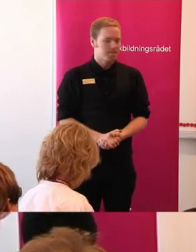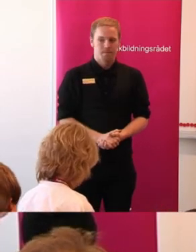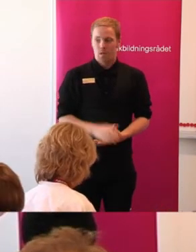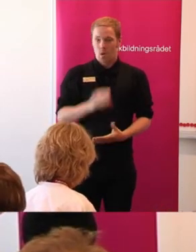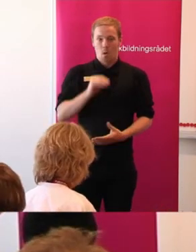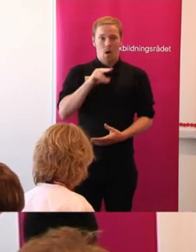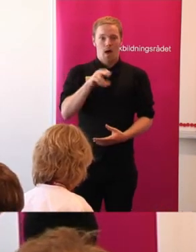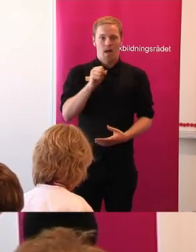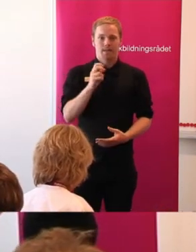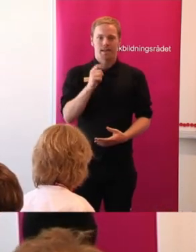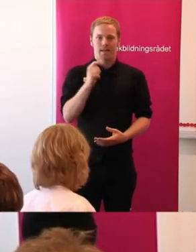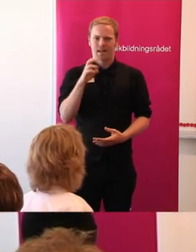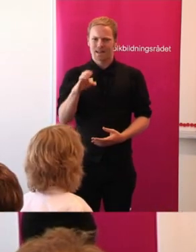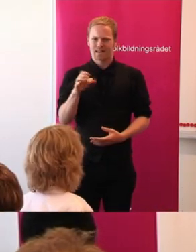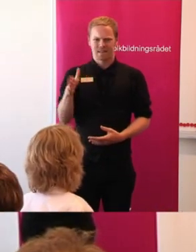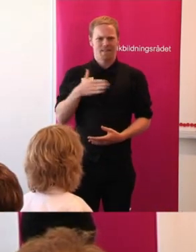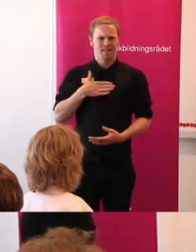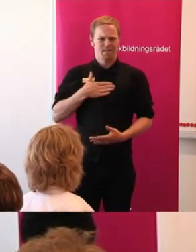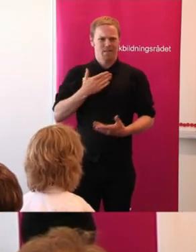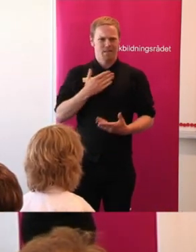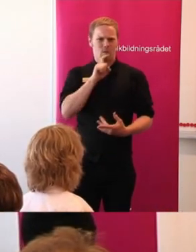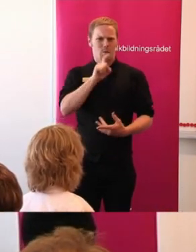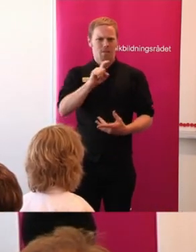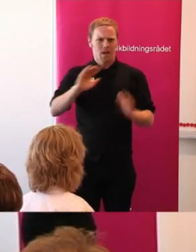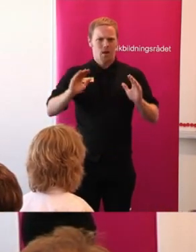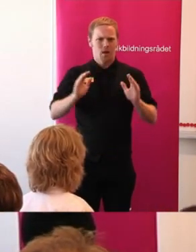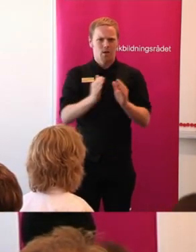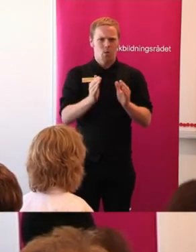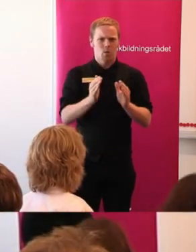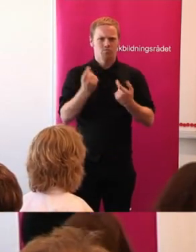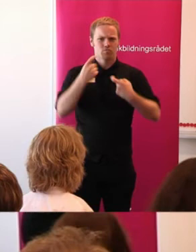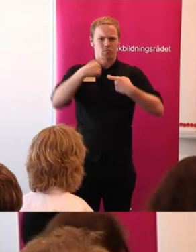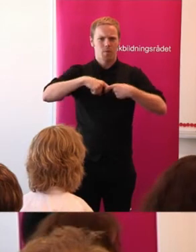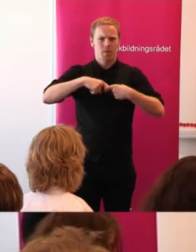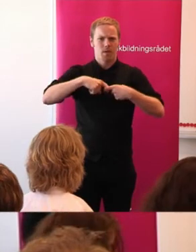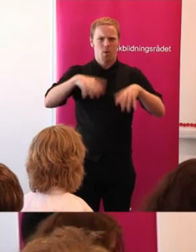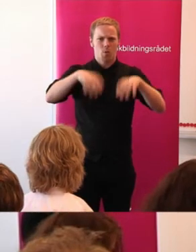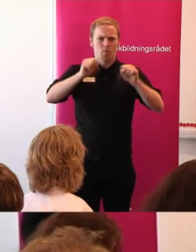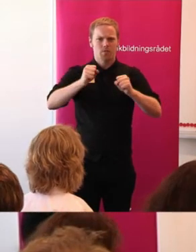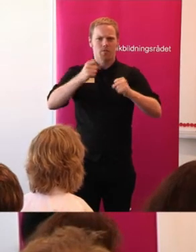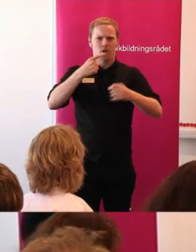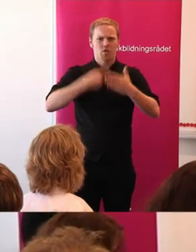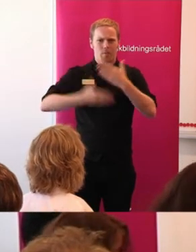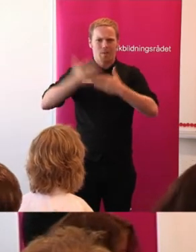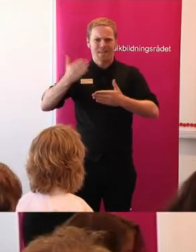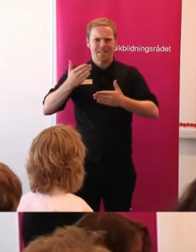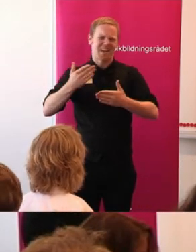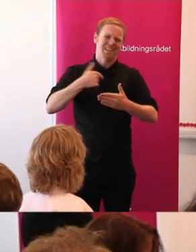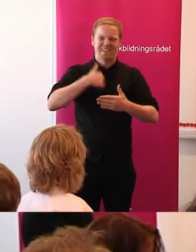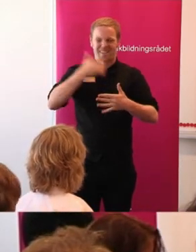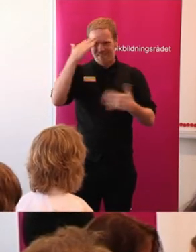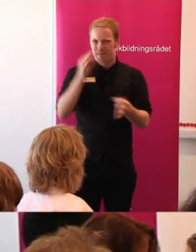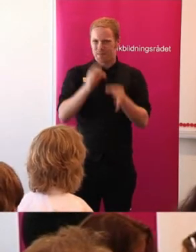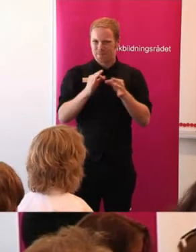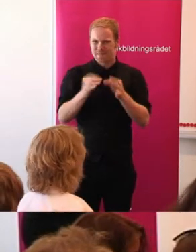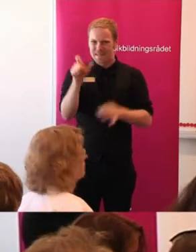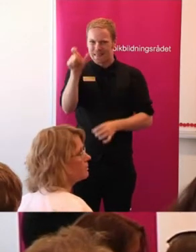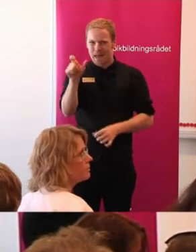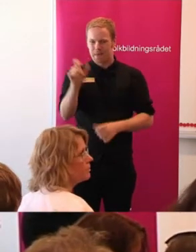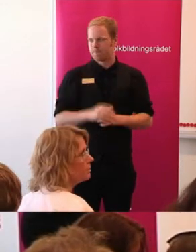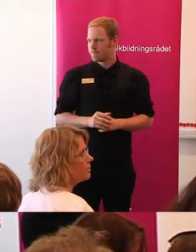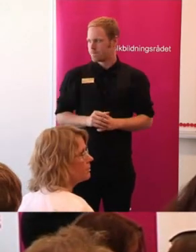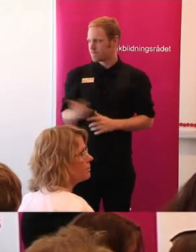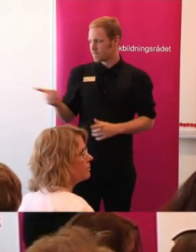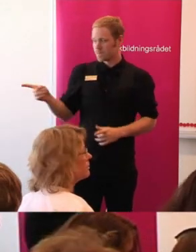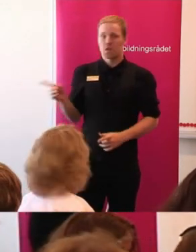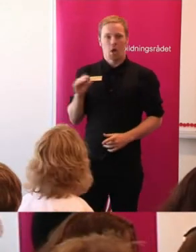Angeles, du ville kort kommentera det här med uppdragsupphandlingen. Eller förlåt, jag kan inte den perfekta termen där. Väldigt kort, för sen ska vi runda av här. Absolut,